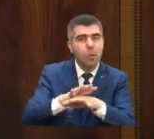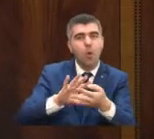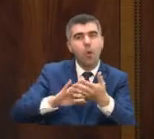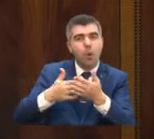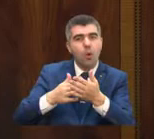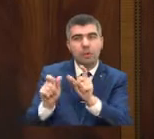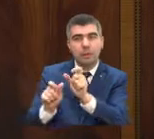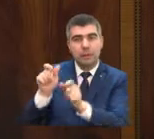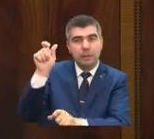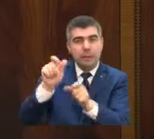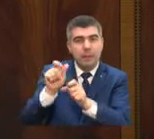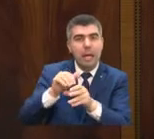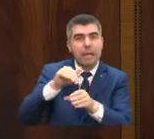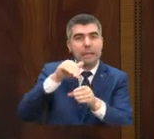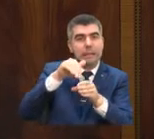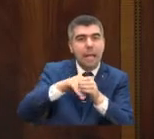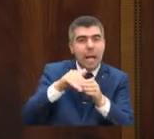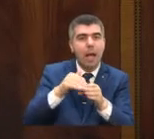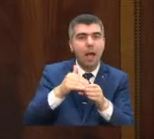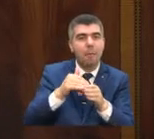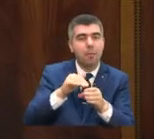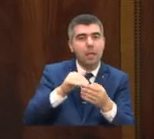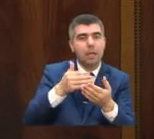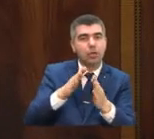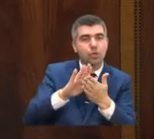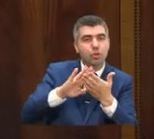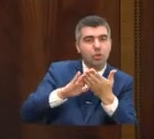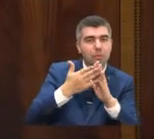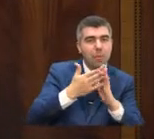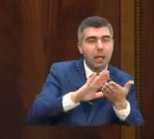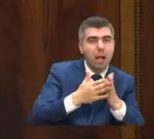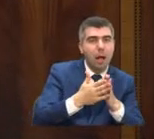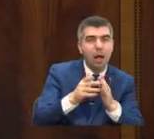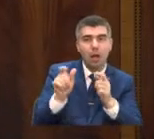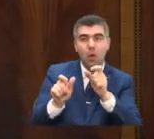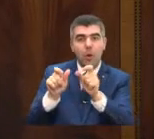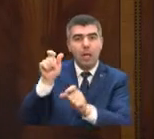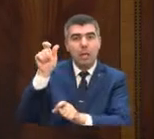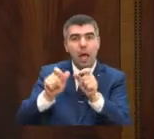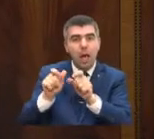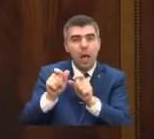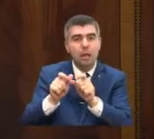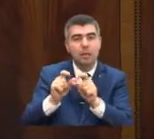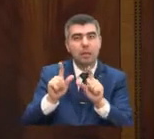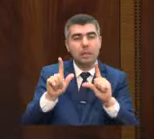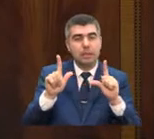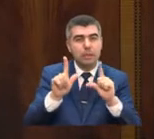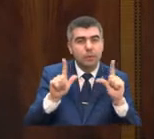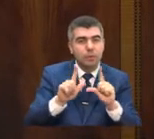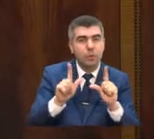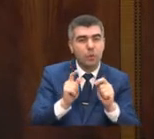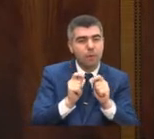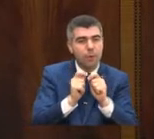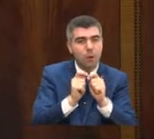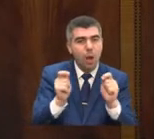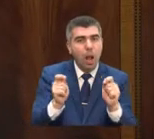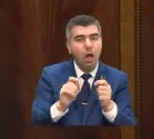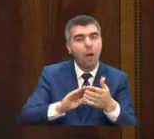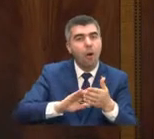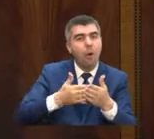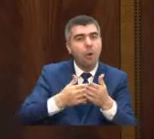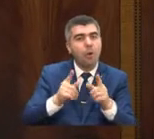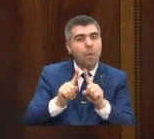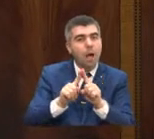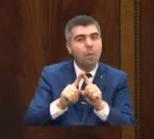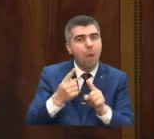حكومية ومنتخبين وأحزاب سياسية وجمعيات المجتمع المدني ووسائل الإعلام والأفراد والجماعات إلى تكثيف